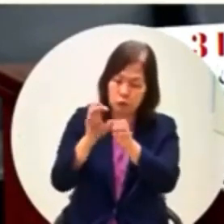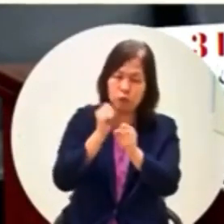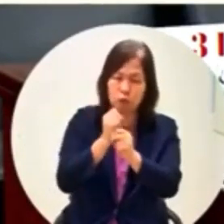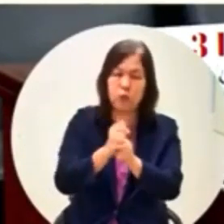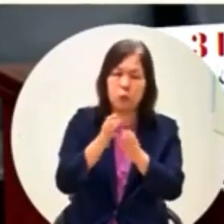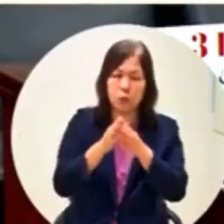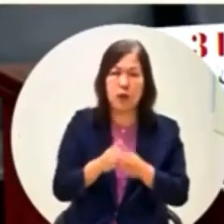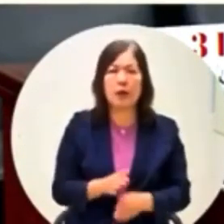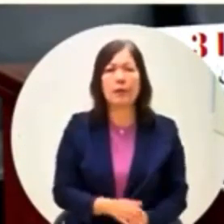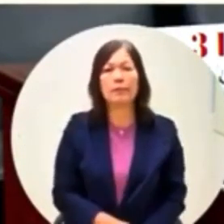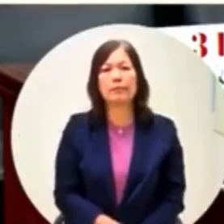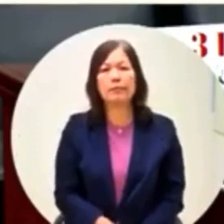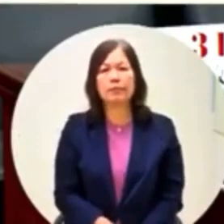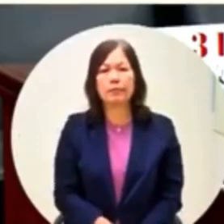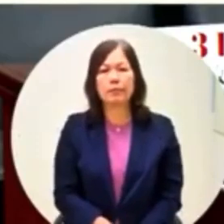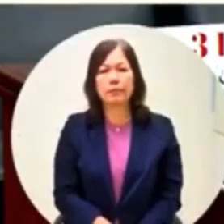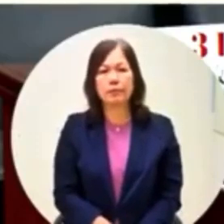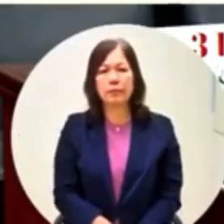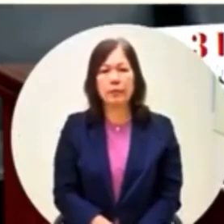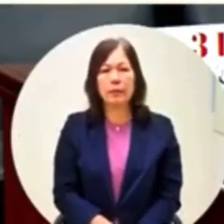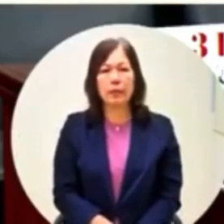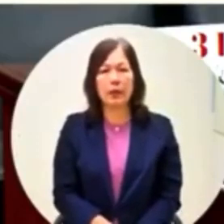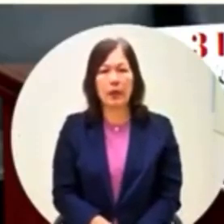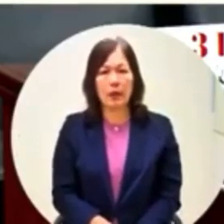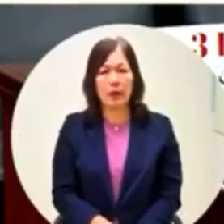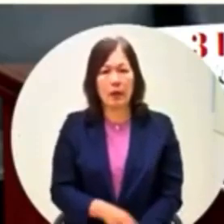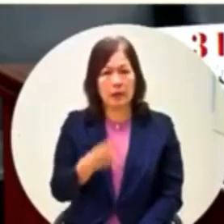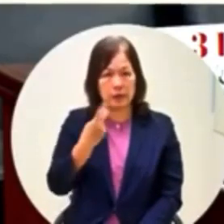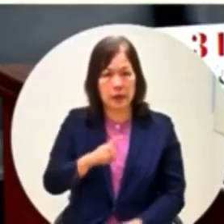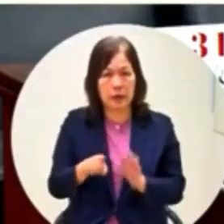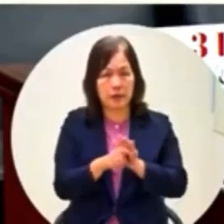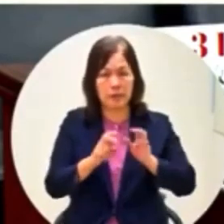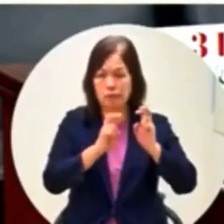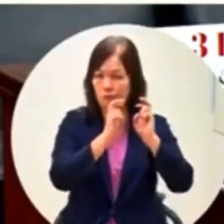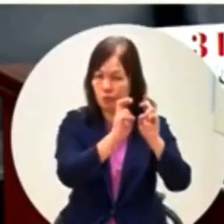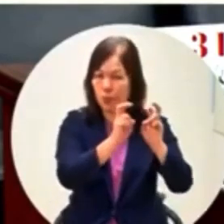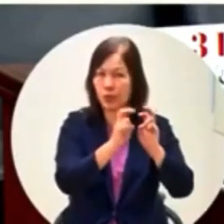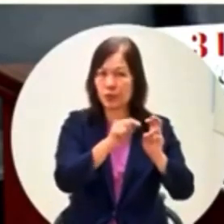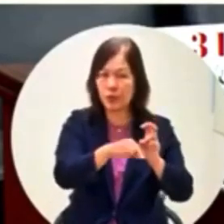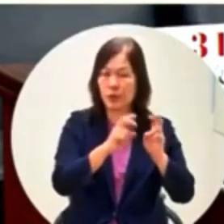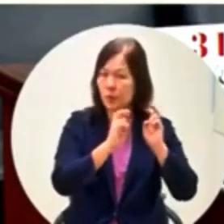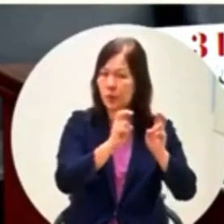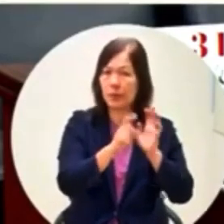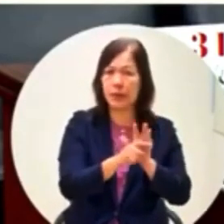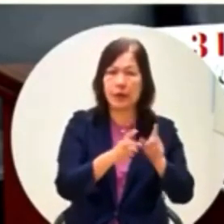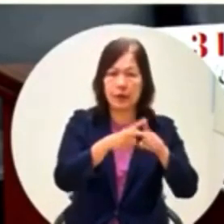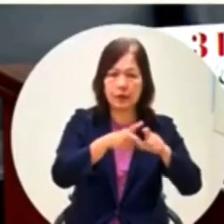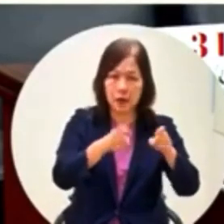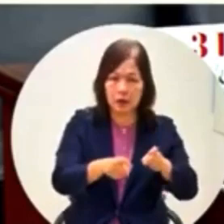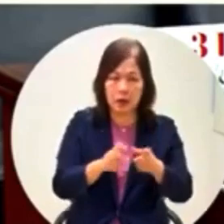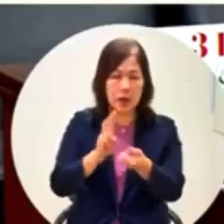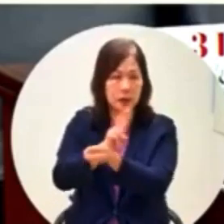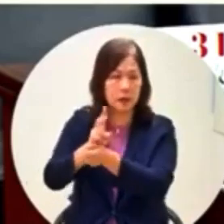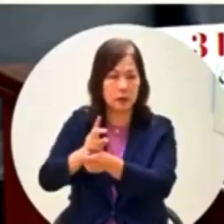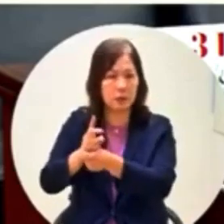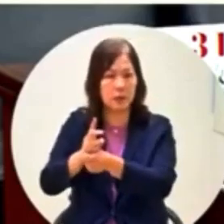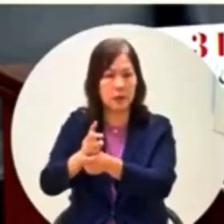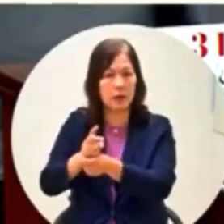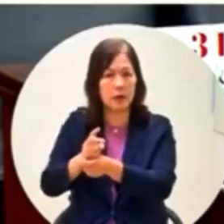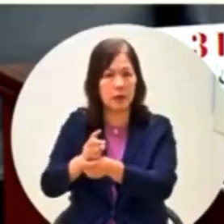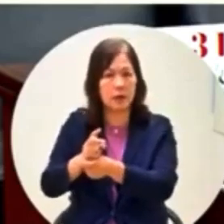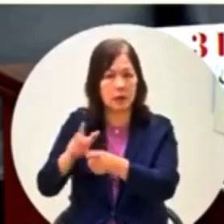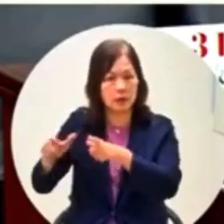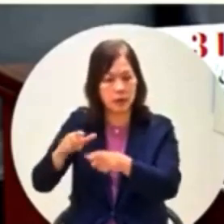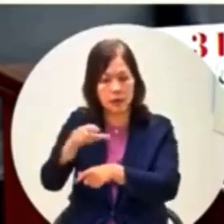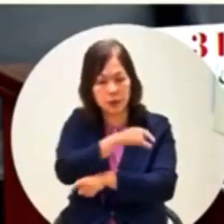谢。好，那接着在整个这个捷运那捷运小港林园线当然